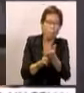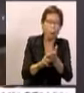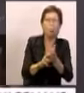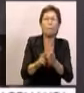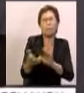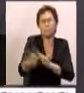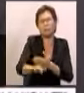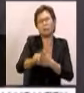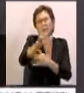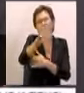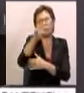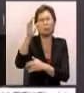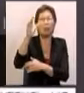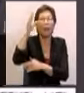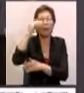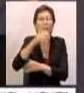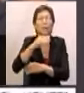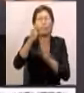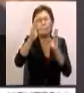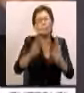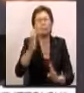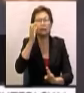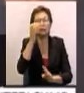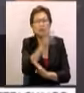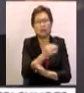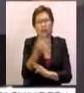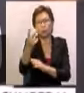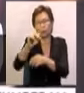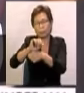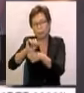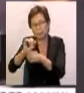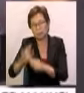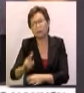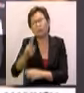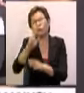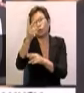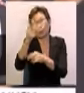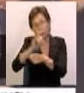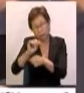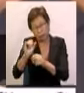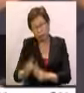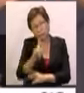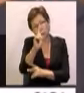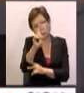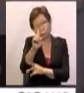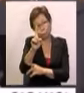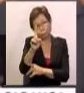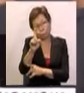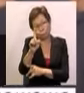lelaki bangsa Cina. Yang 2 adalah pekerja Nene dan 1 kaitangan